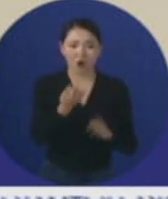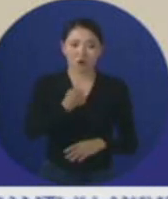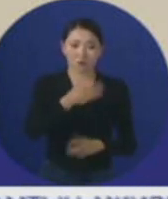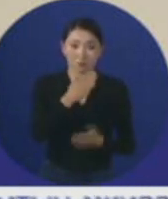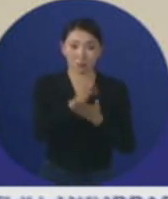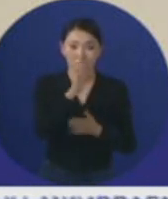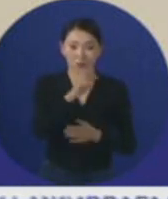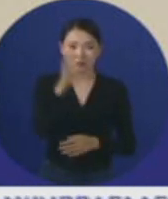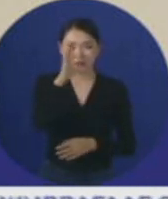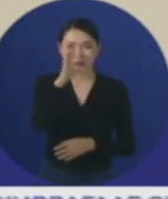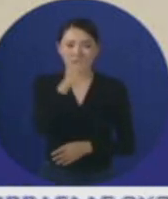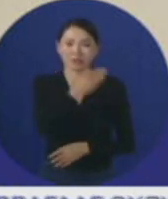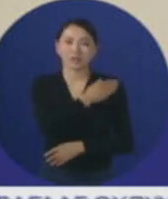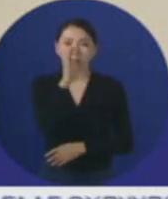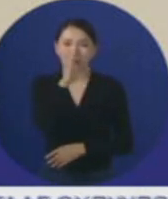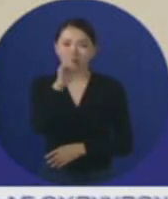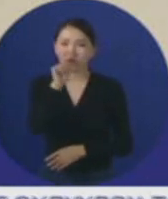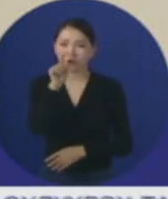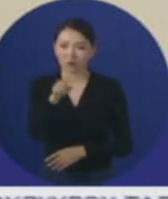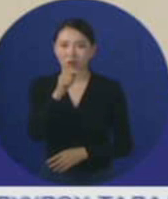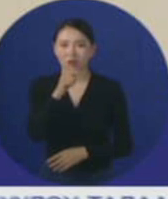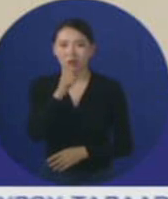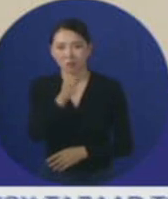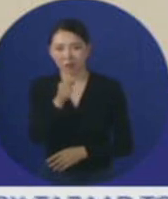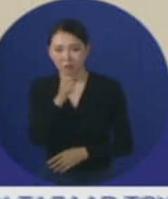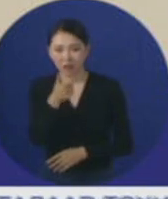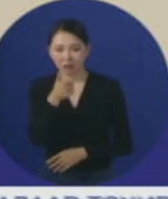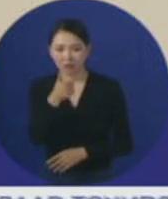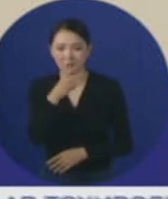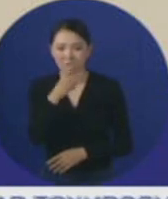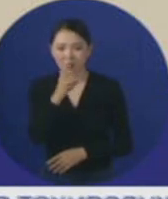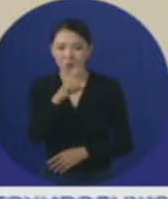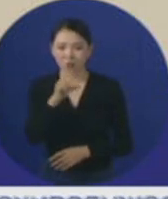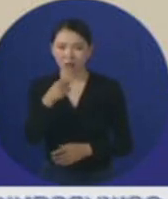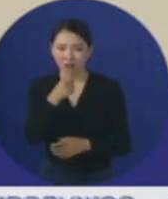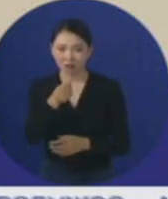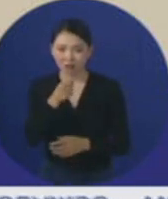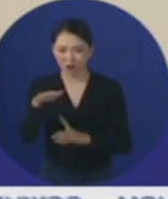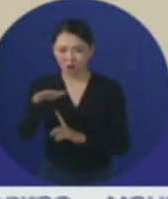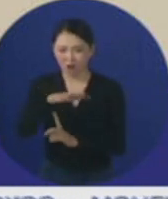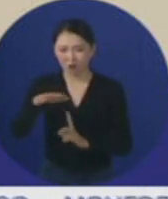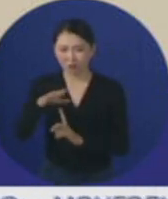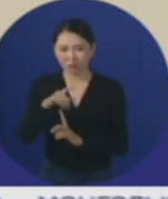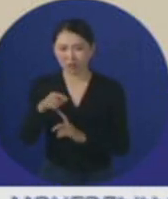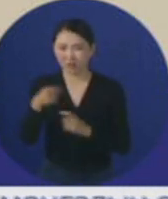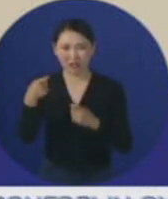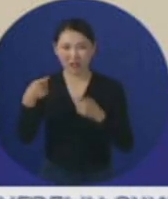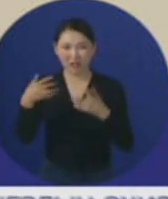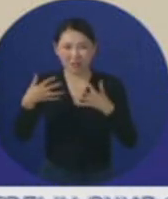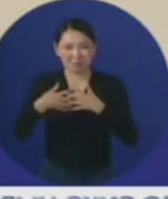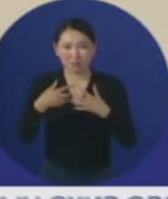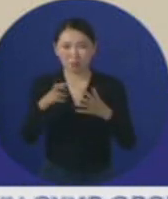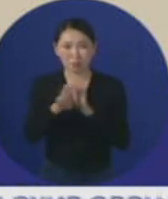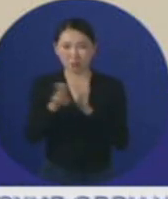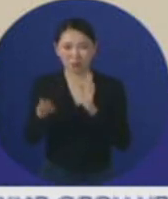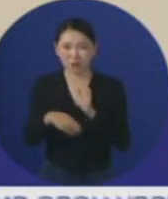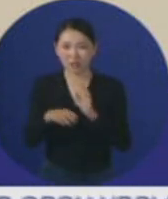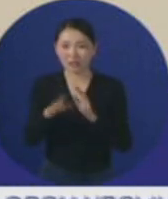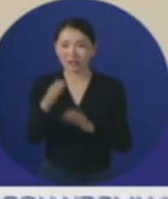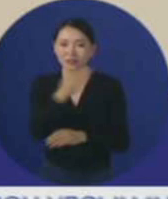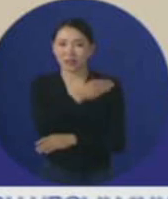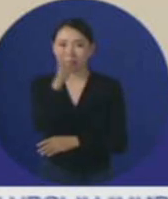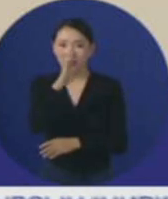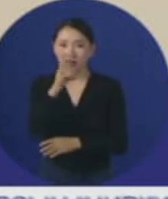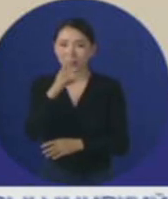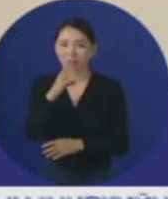очиж мэдүүлэг өгдөг тий. Тэгээ энэ өөрөө бас цагдаагийн байгууллага орчин нь ямар билээ тий. Тэр орчинд цагдаагийн албан агчийн өмнө